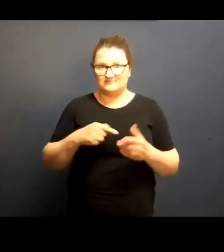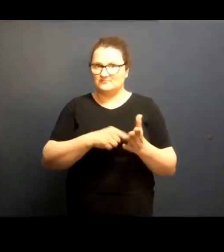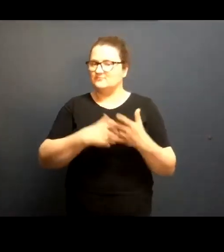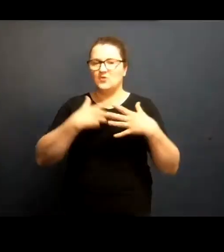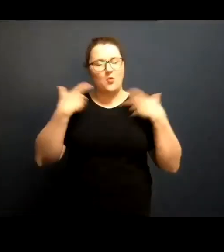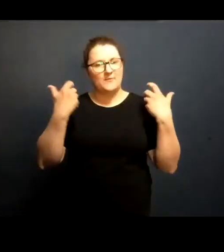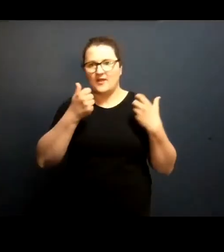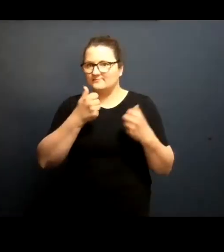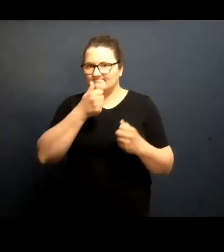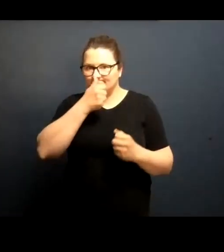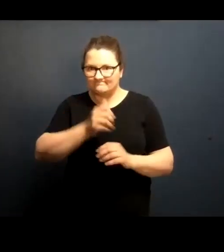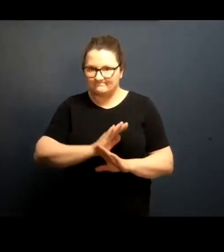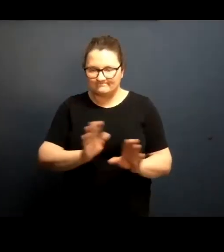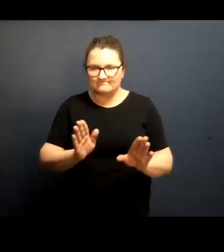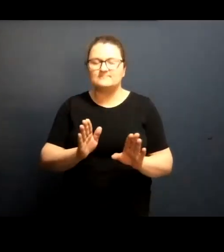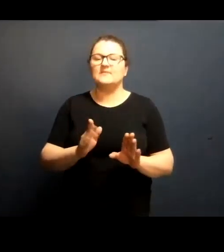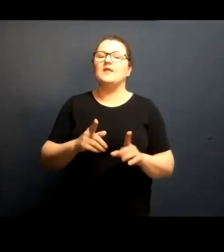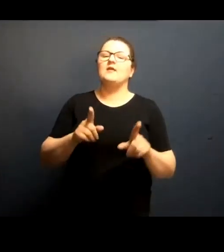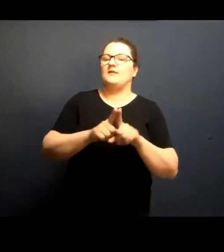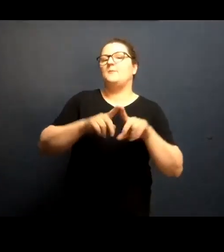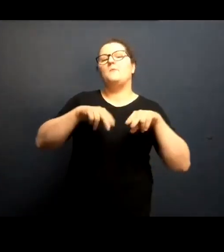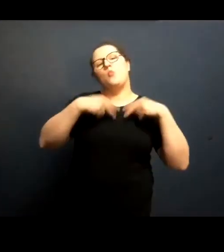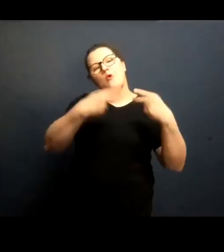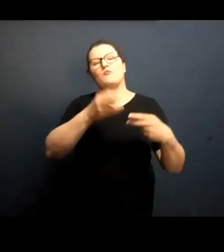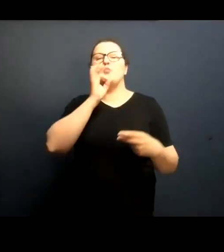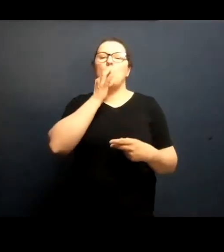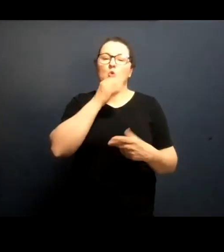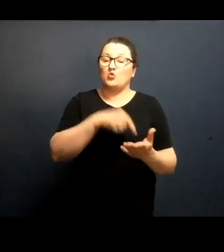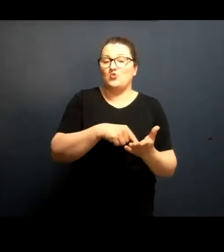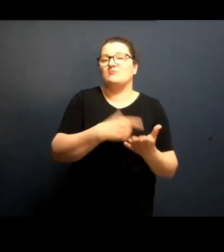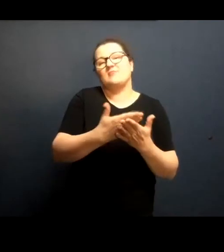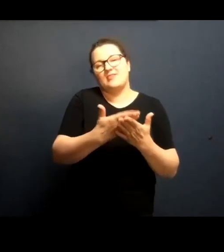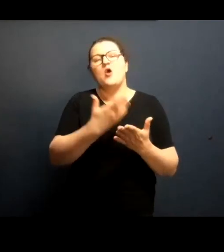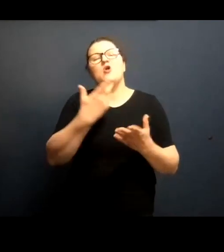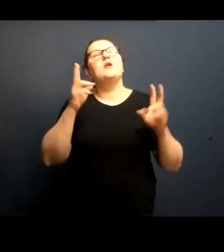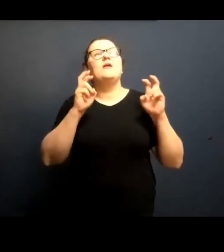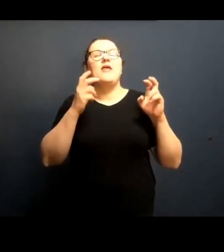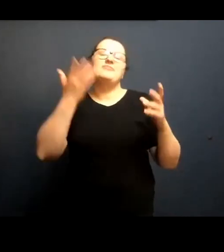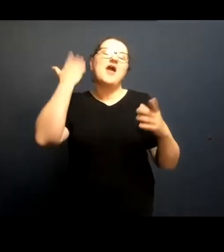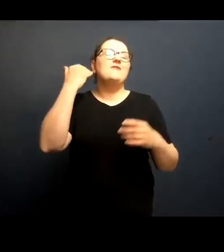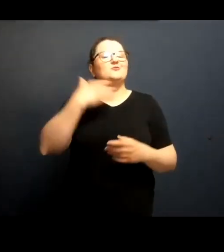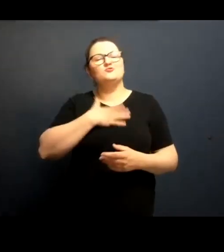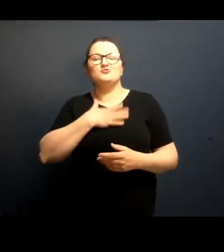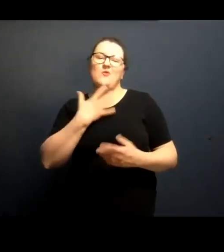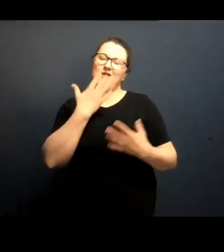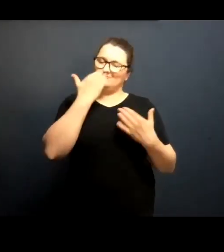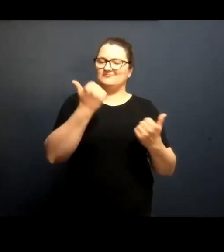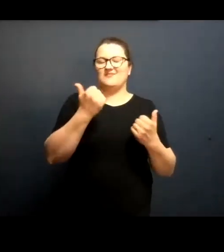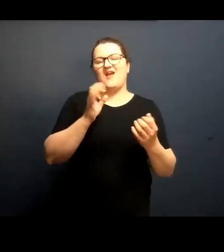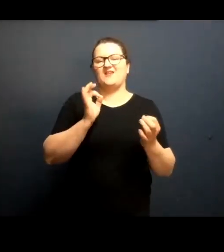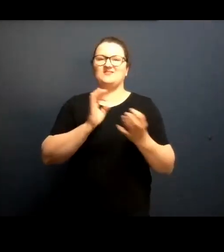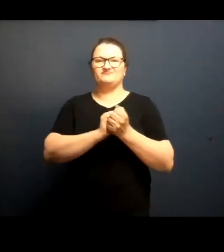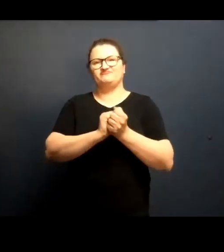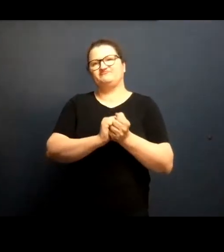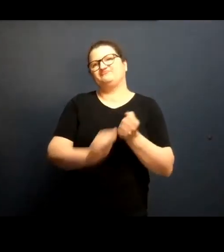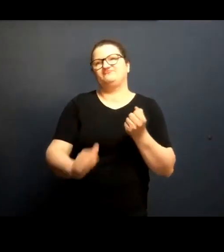grę. No i tutaj powrót do młodości. Kiedyś czułam się atrakcyjna seksualnie, ale wydaje mi się, że zupełnie się z tego wyprałam. To